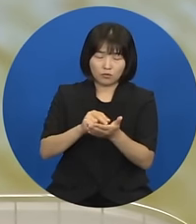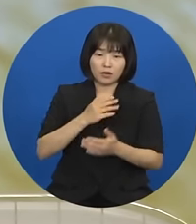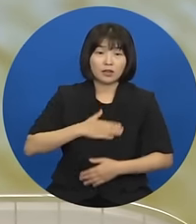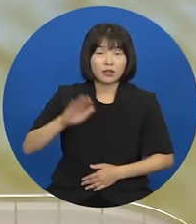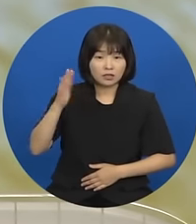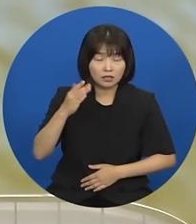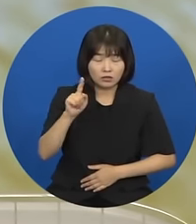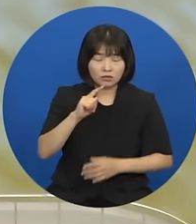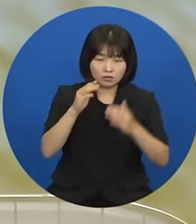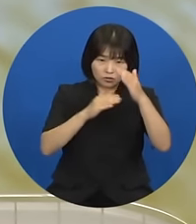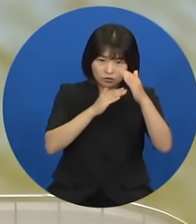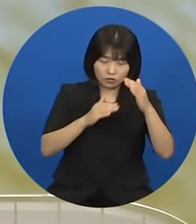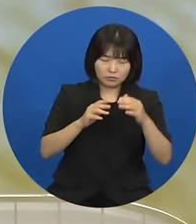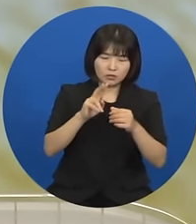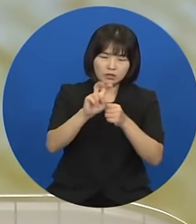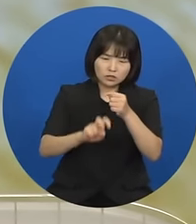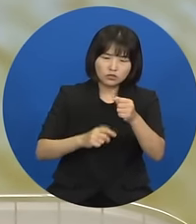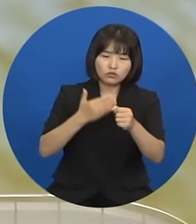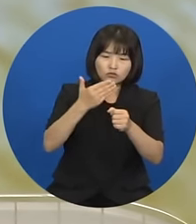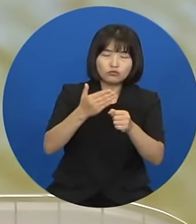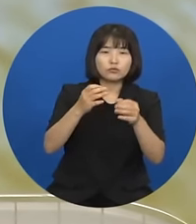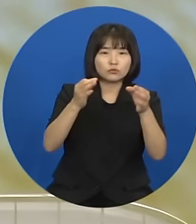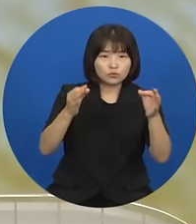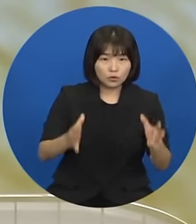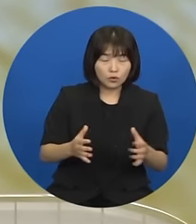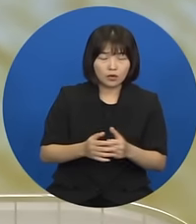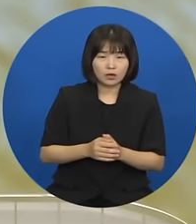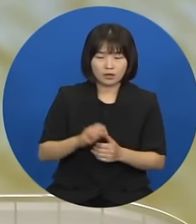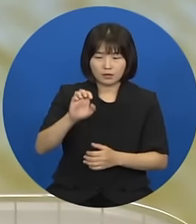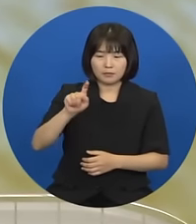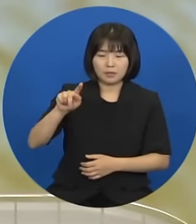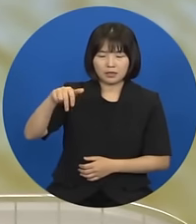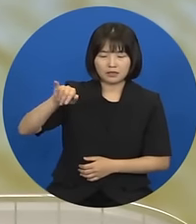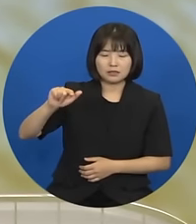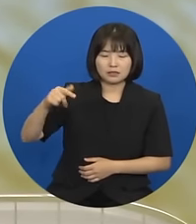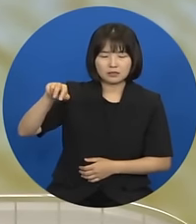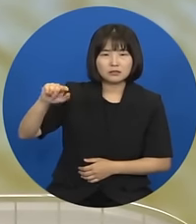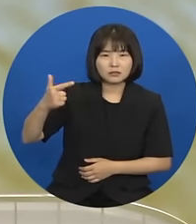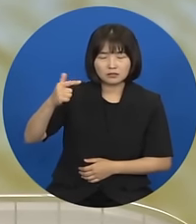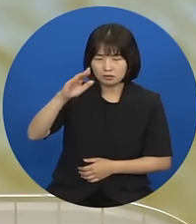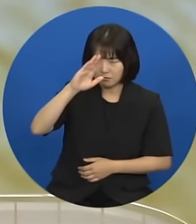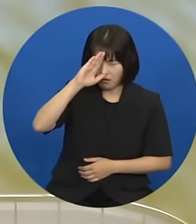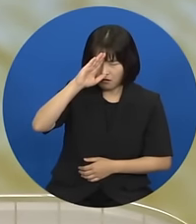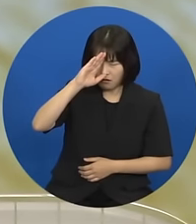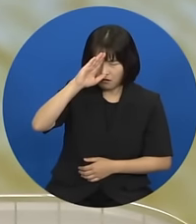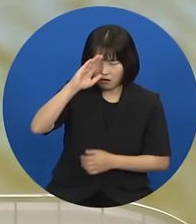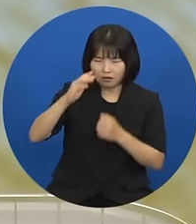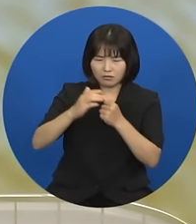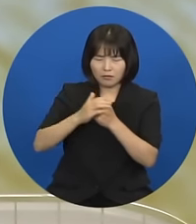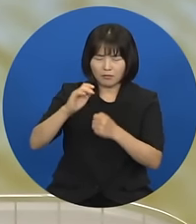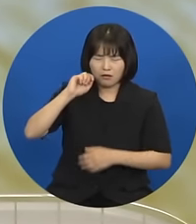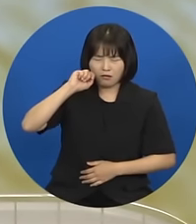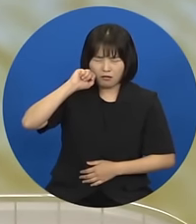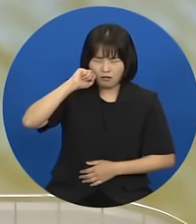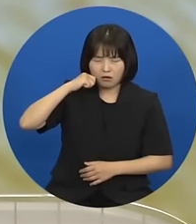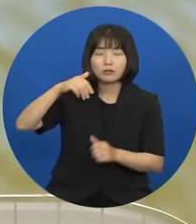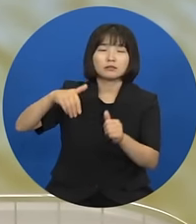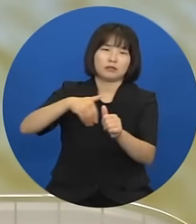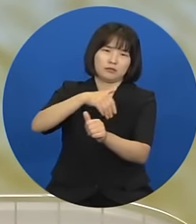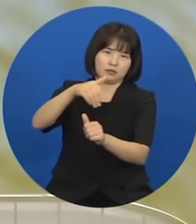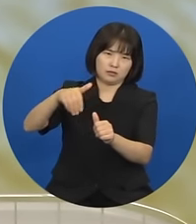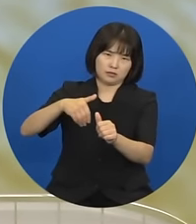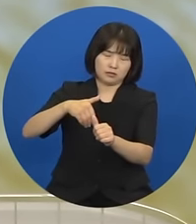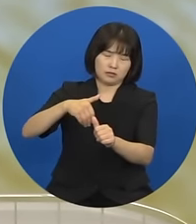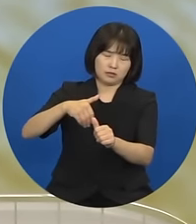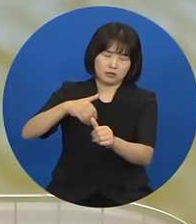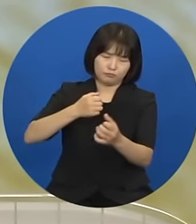성도님은 29년의 세월 동안 파킨슨 투병으로 인하여 너무나 어려운 상황 가운데 있지만